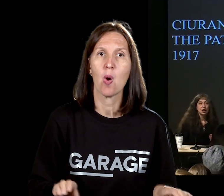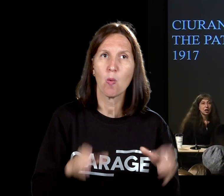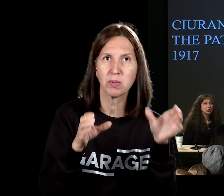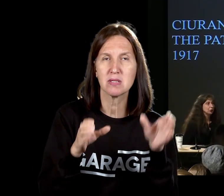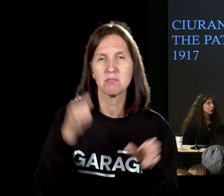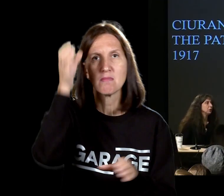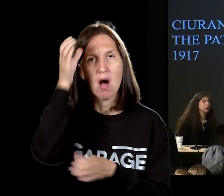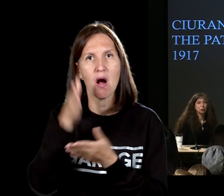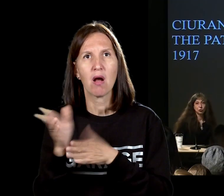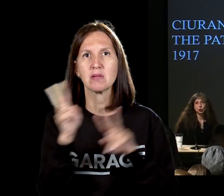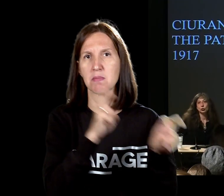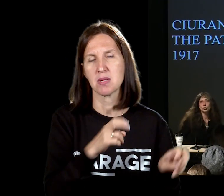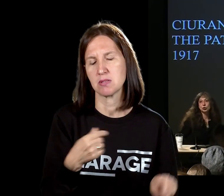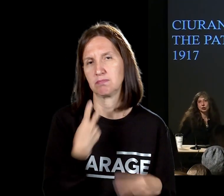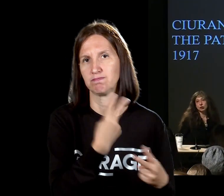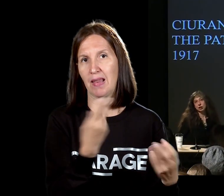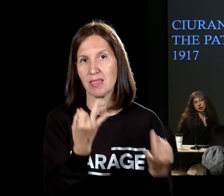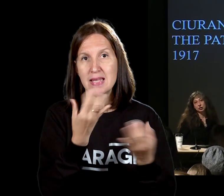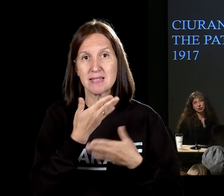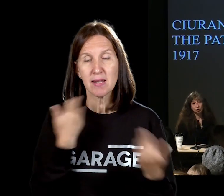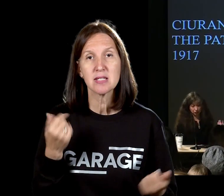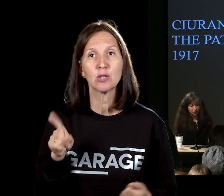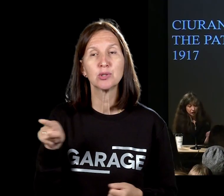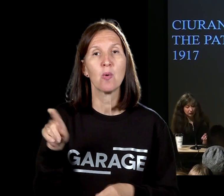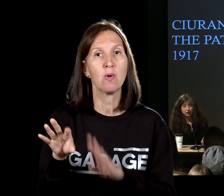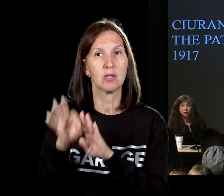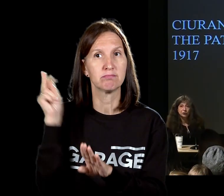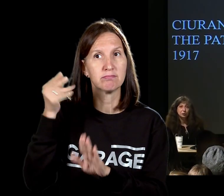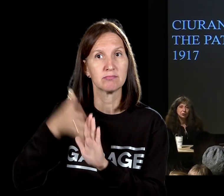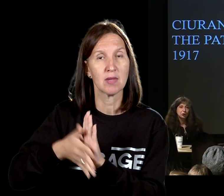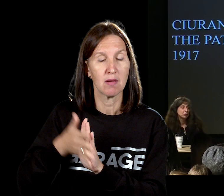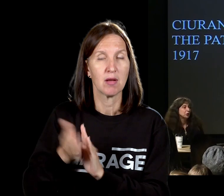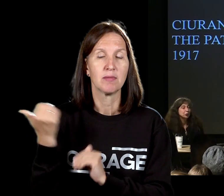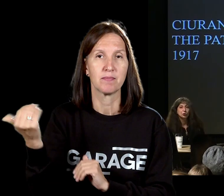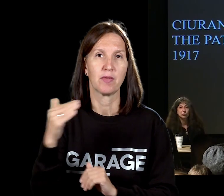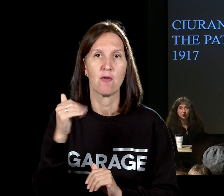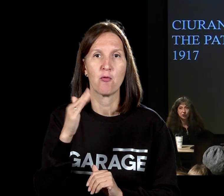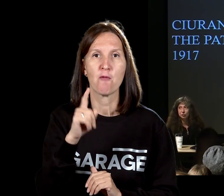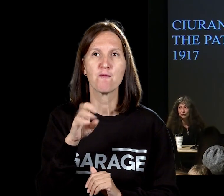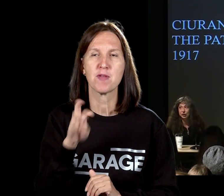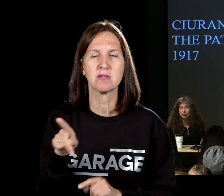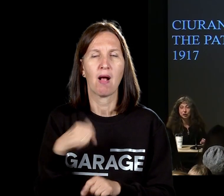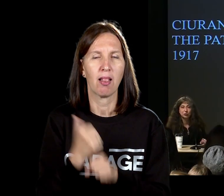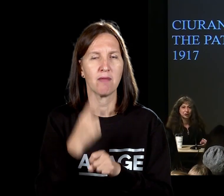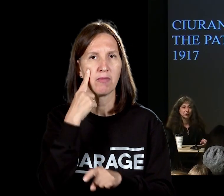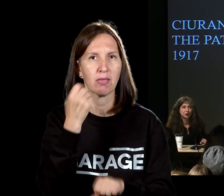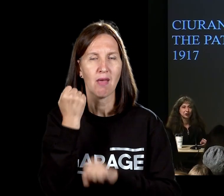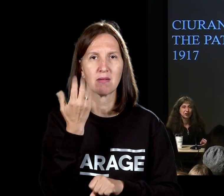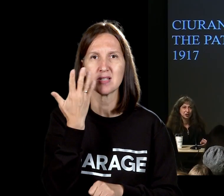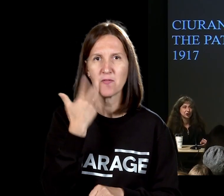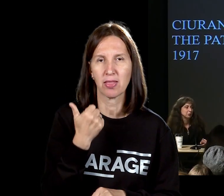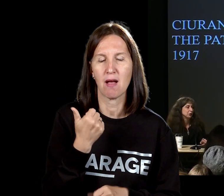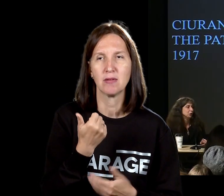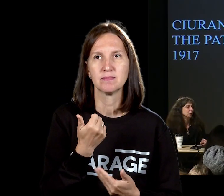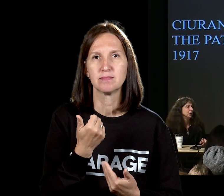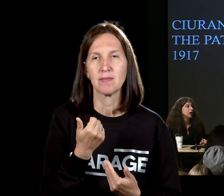интересен. А другим, другое, что он изучает, это естественно, фавизм с его освобожденными яркими цветами, как бы не связанными,